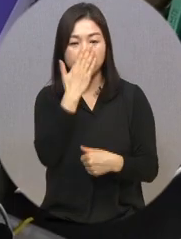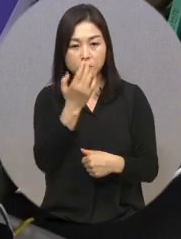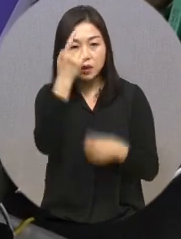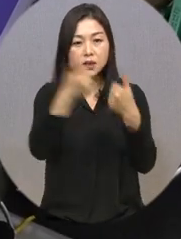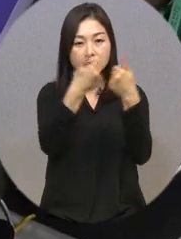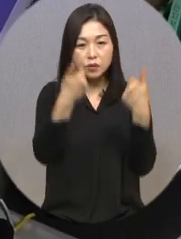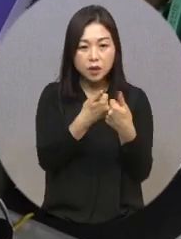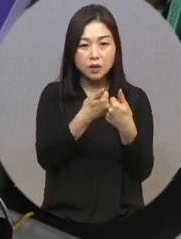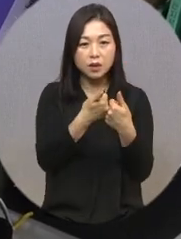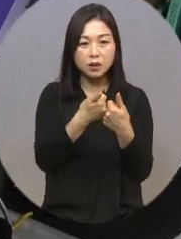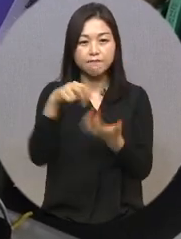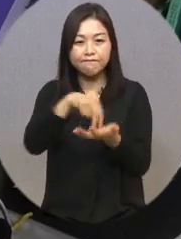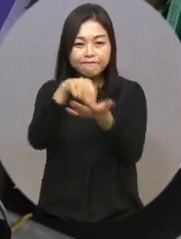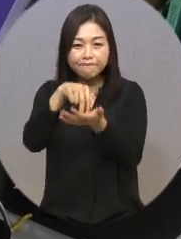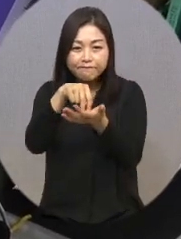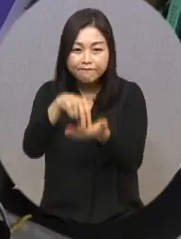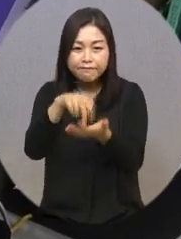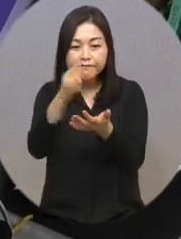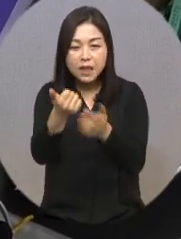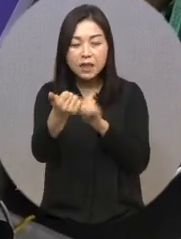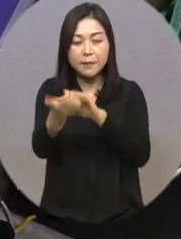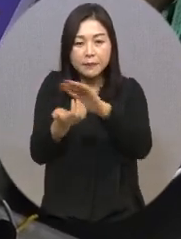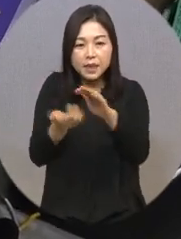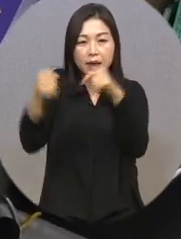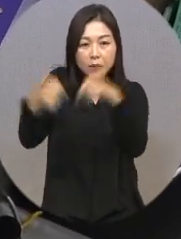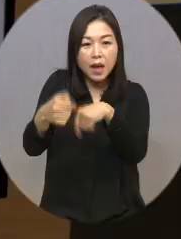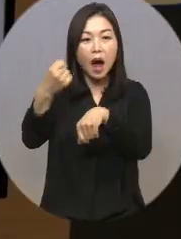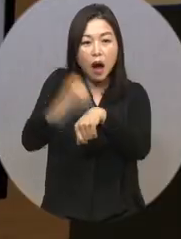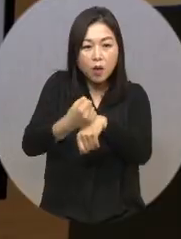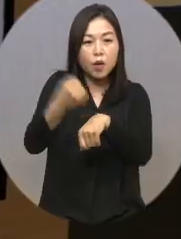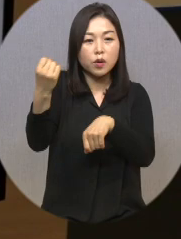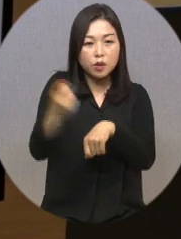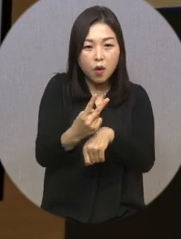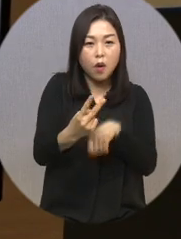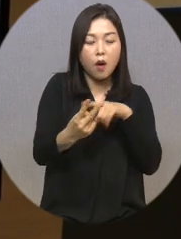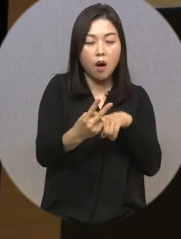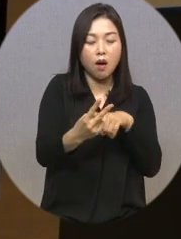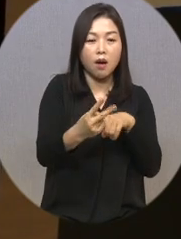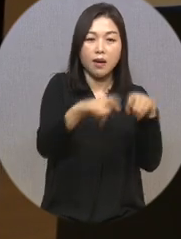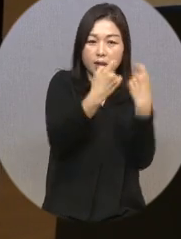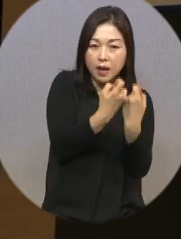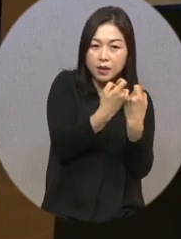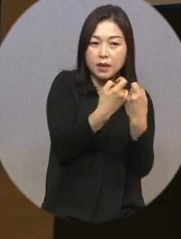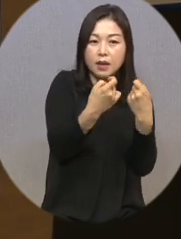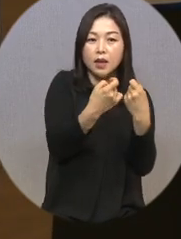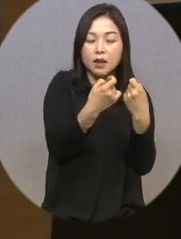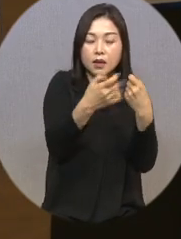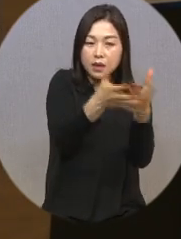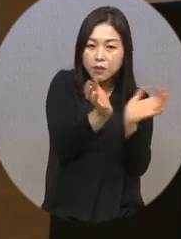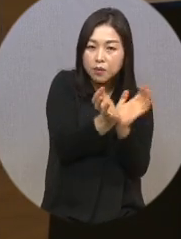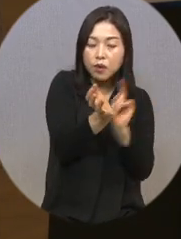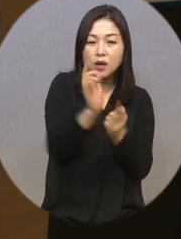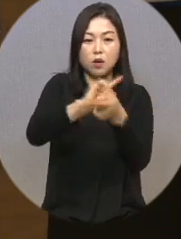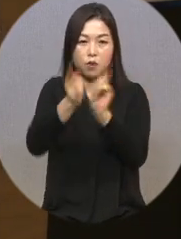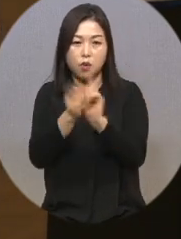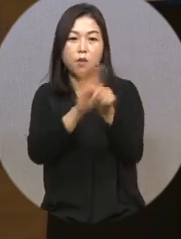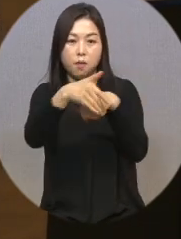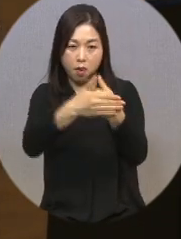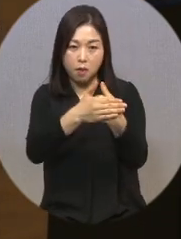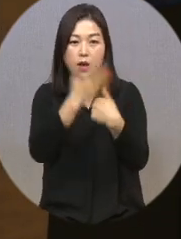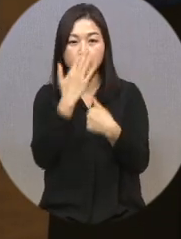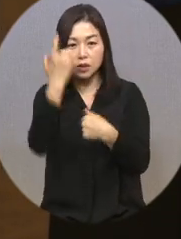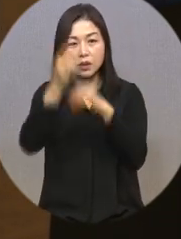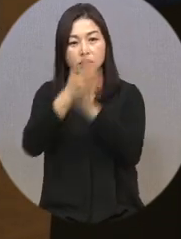예방과 민관 협력을 통한 안전망 구축에 나서 사회적 문제인 고독사를 순천시와 함께